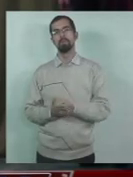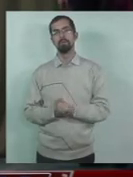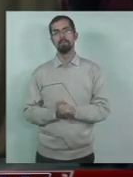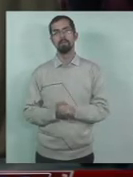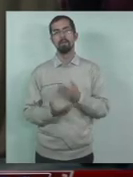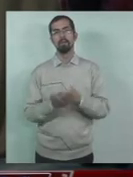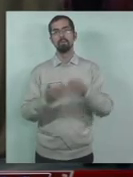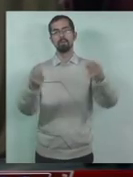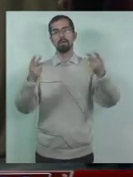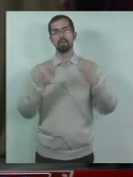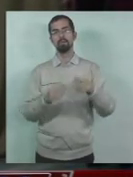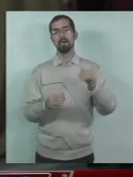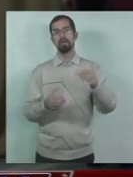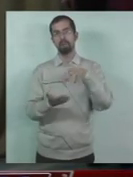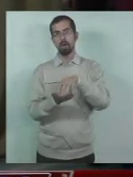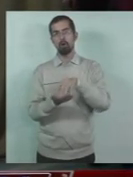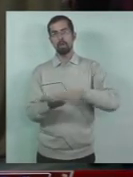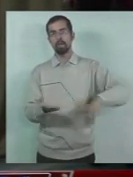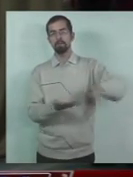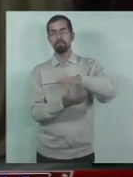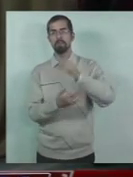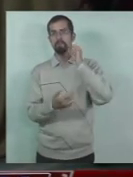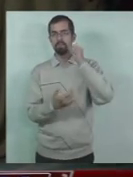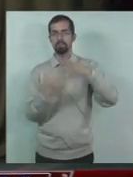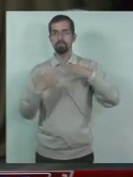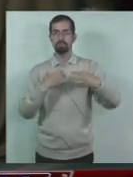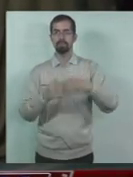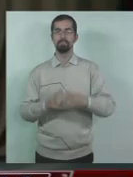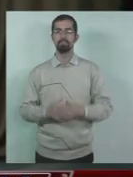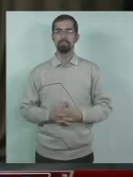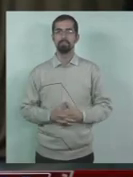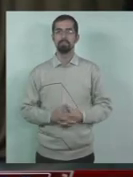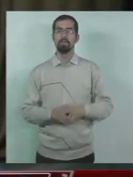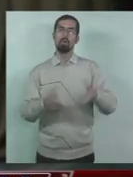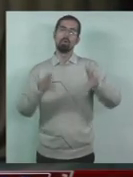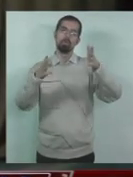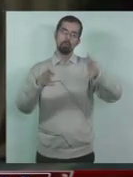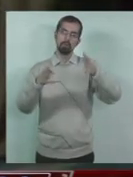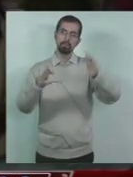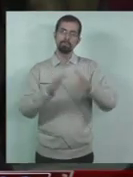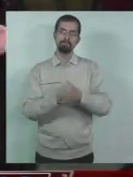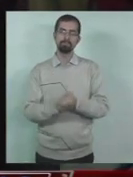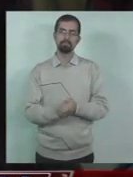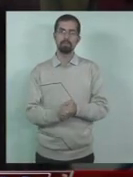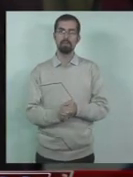5 noiembrie, festivalul va continua în aceeași locație, cu premierea la secțiunea Creație, la ora 18,